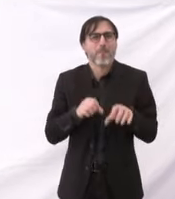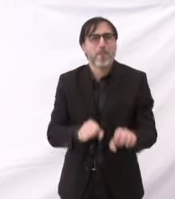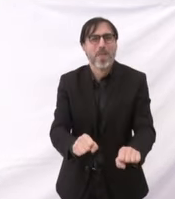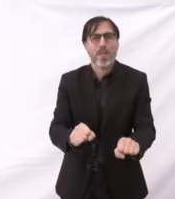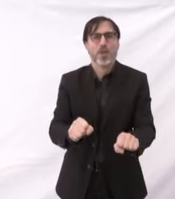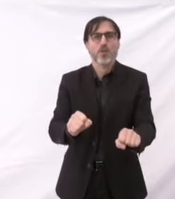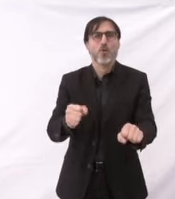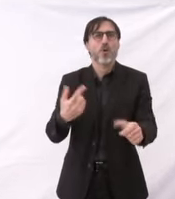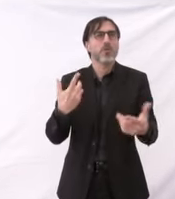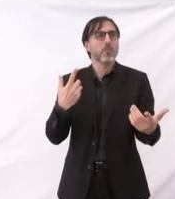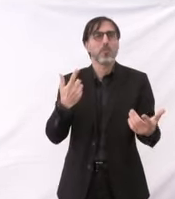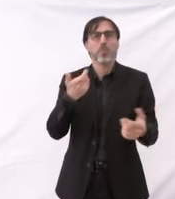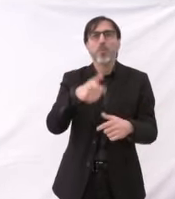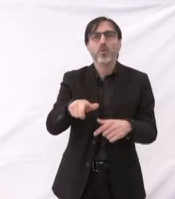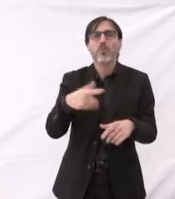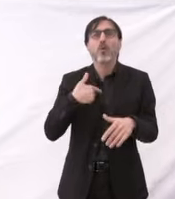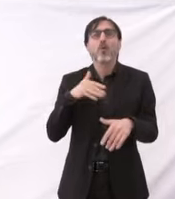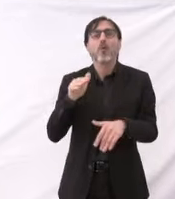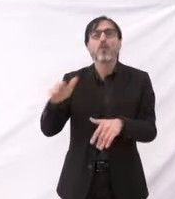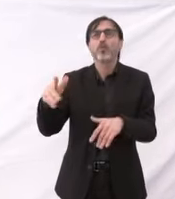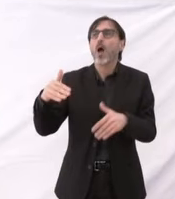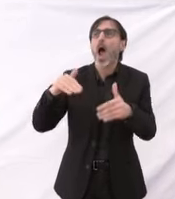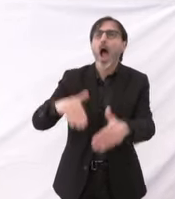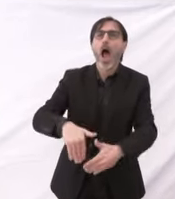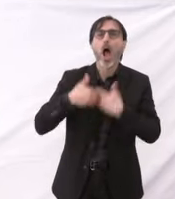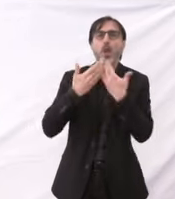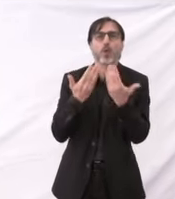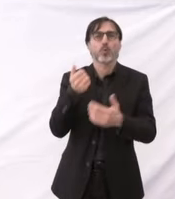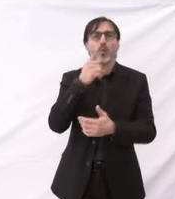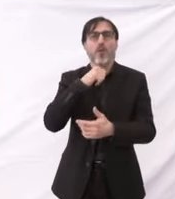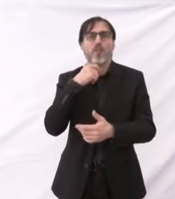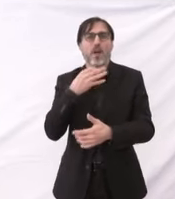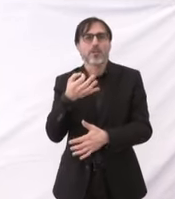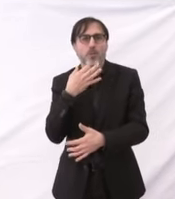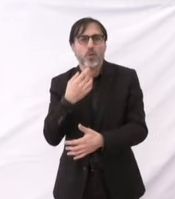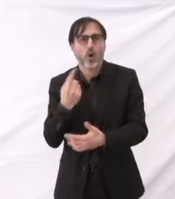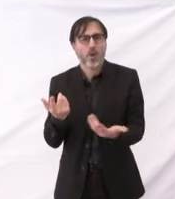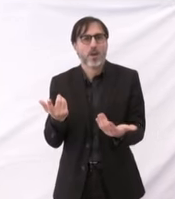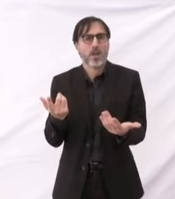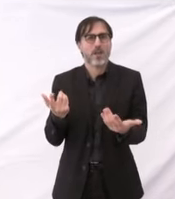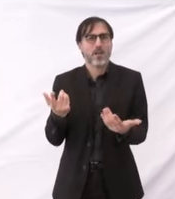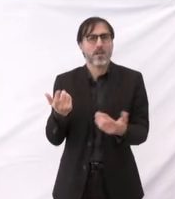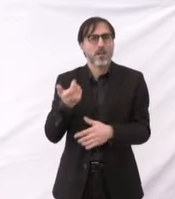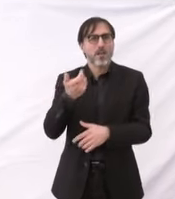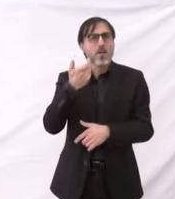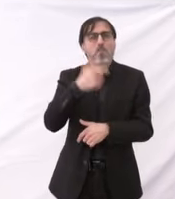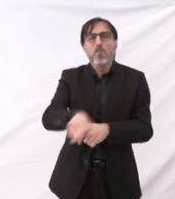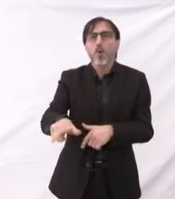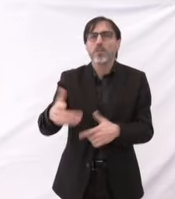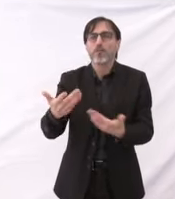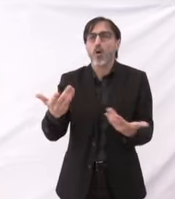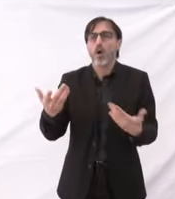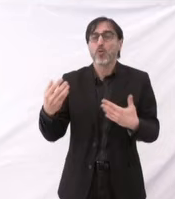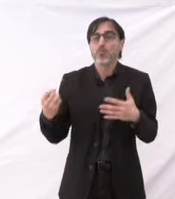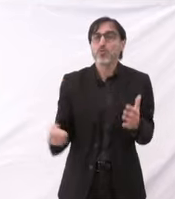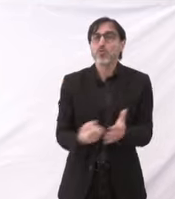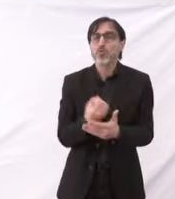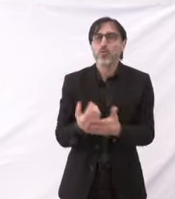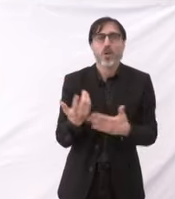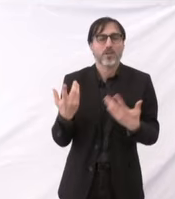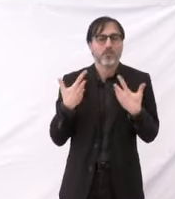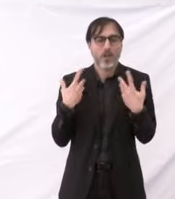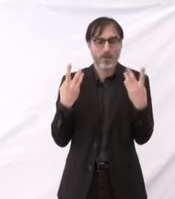per non avere bisogno del falso aiuto delle sostanze, perché tutto questo viene perché ci saranno